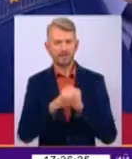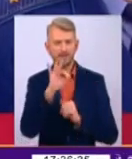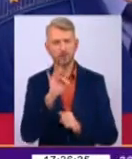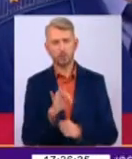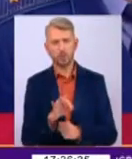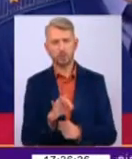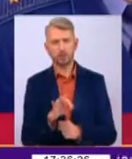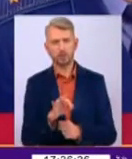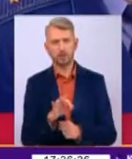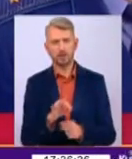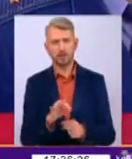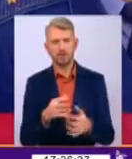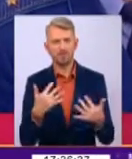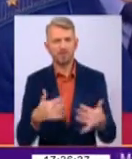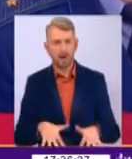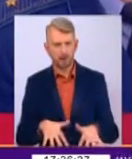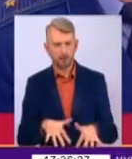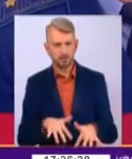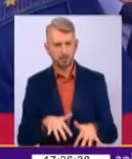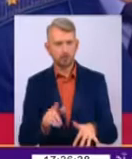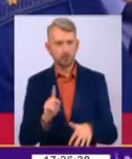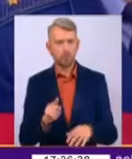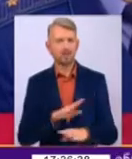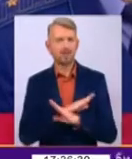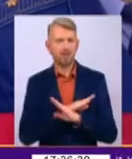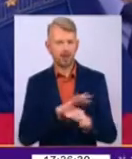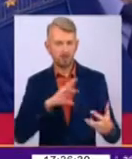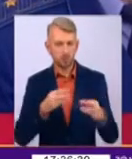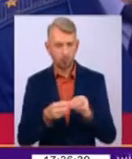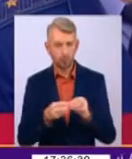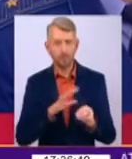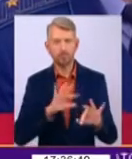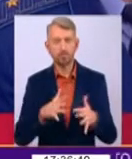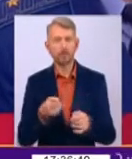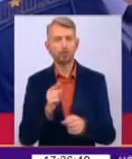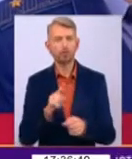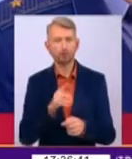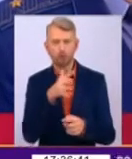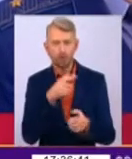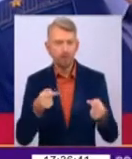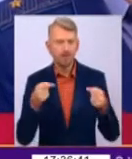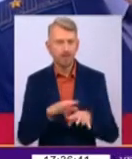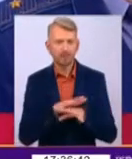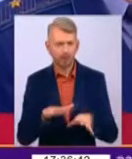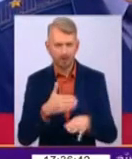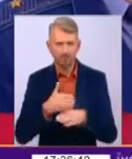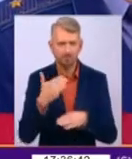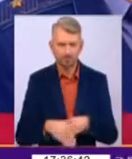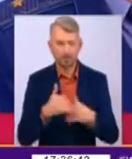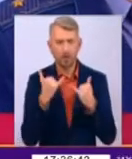80% втрат, причому з літальним ісходом, відбувається тому, що не своєчасно